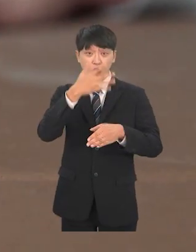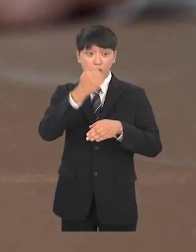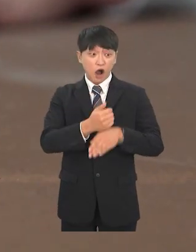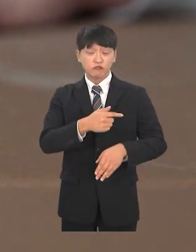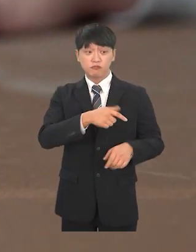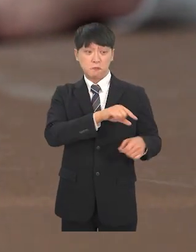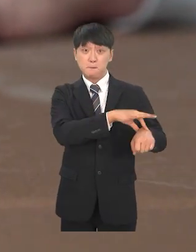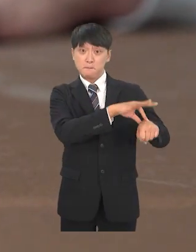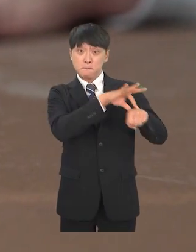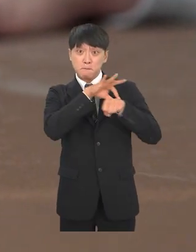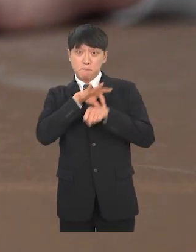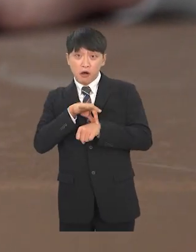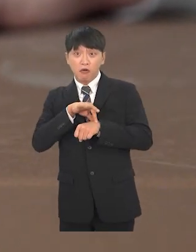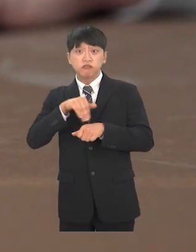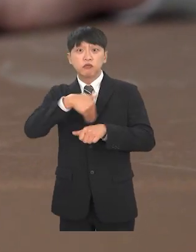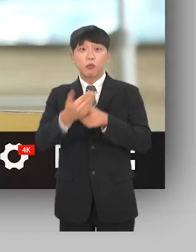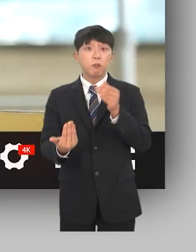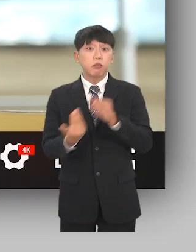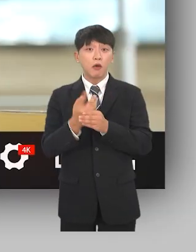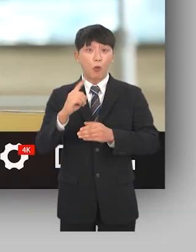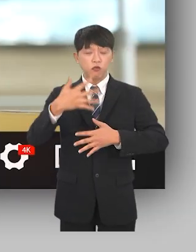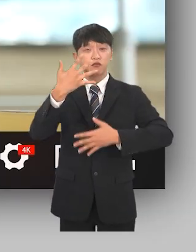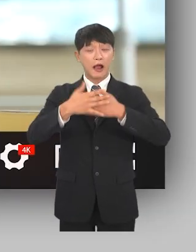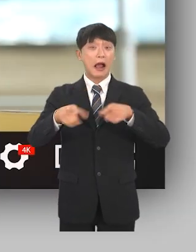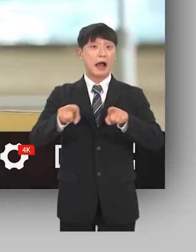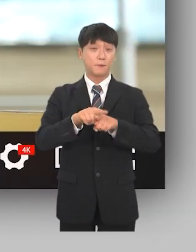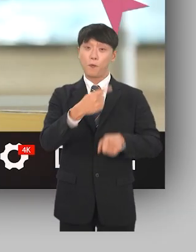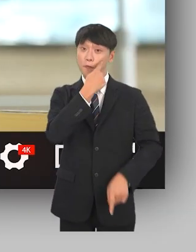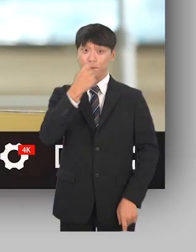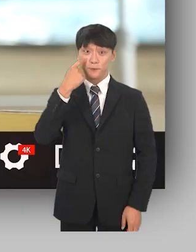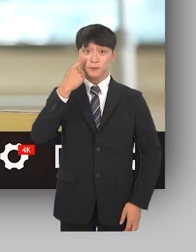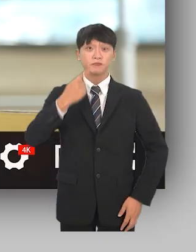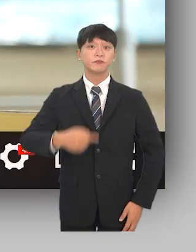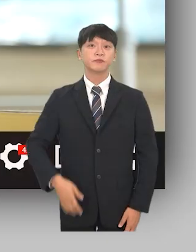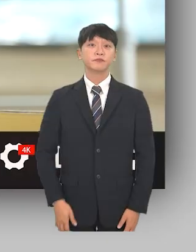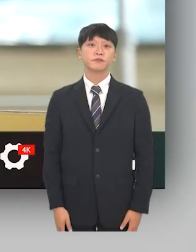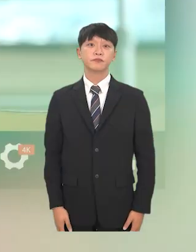된다면 어떤 상황이 발생하는지 영상을 통해 알아봅시다.